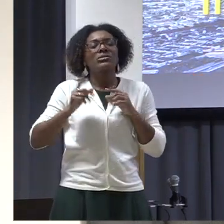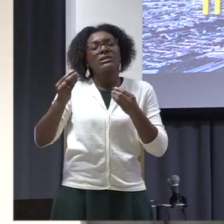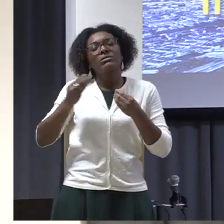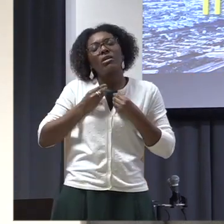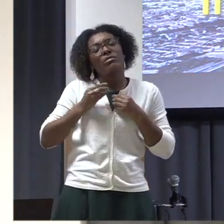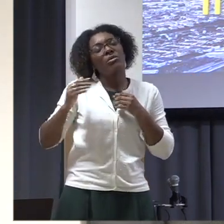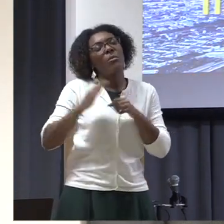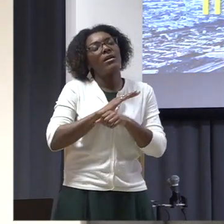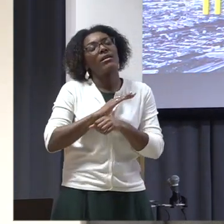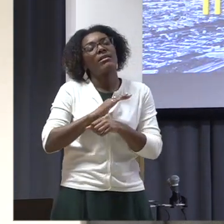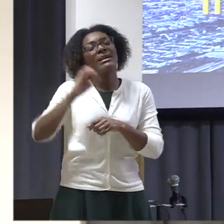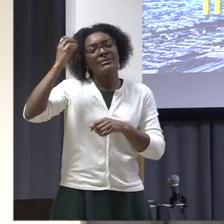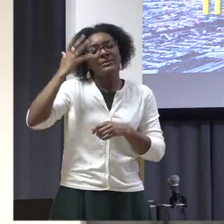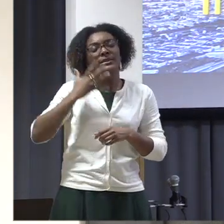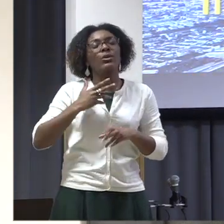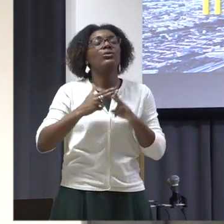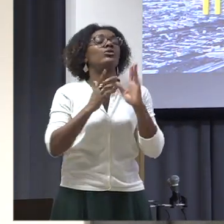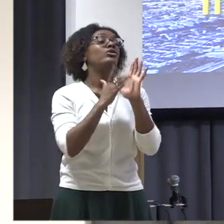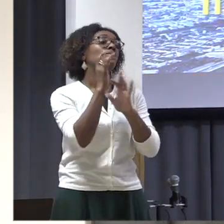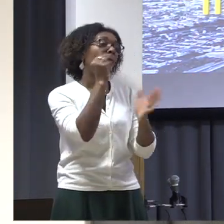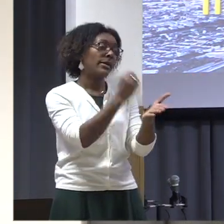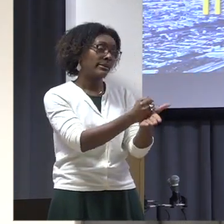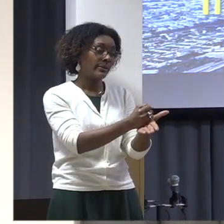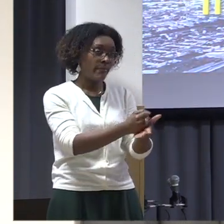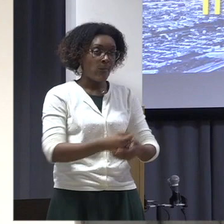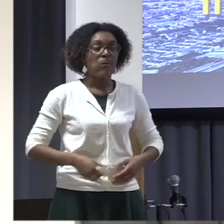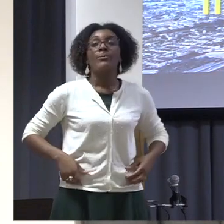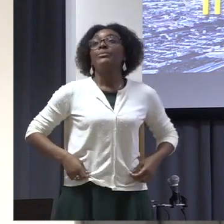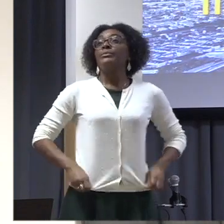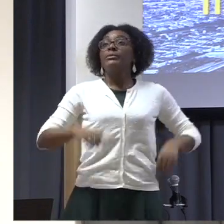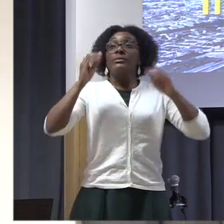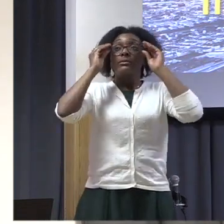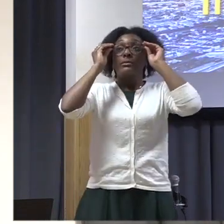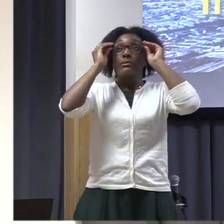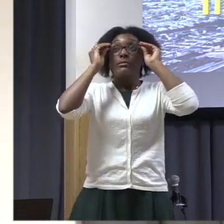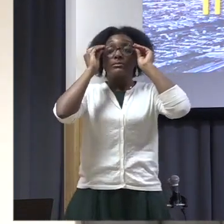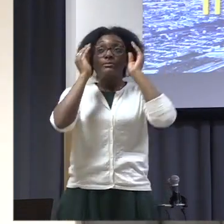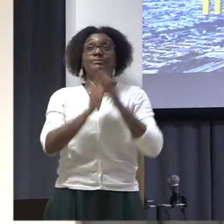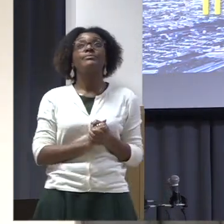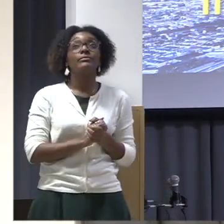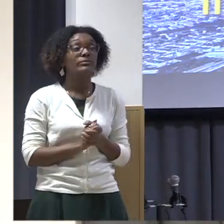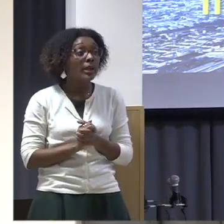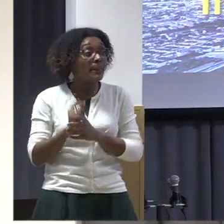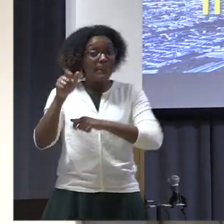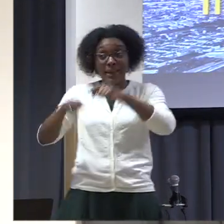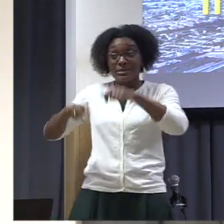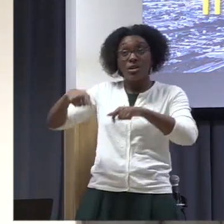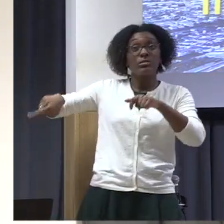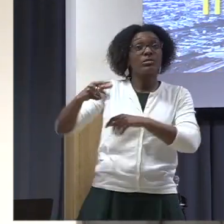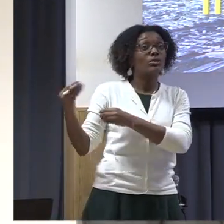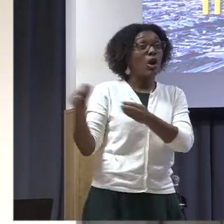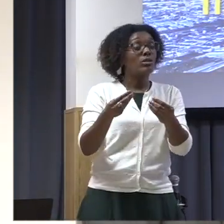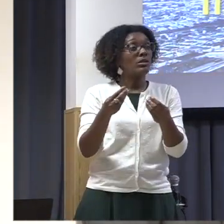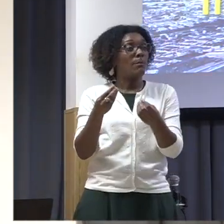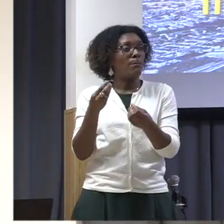esprit au nom de jésus amen voilà ils ont bouleversé le monde c'est la